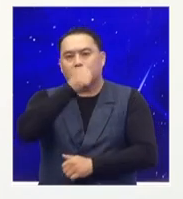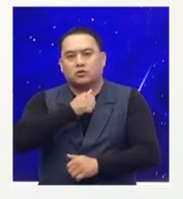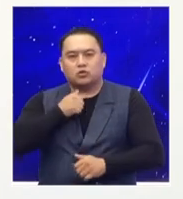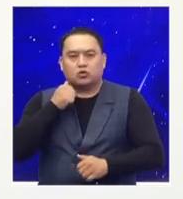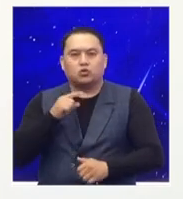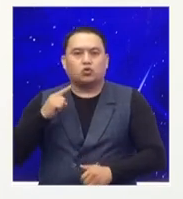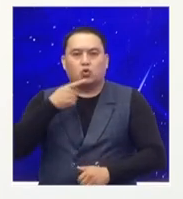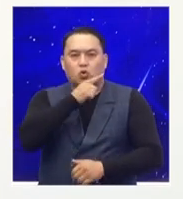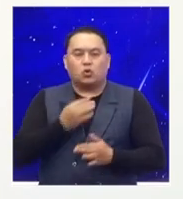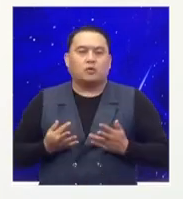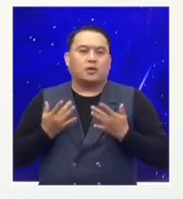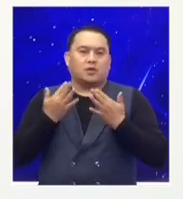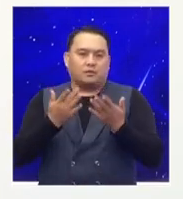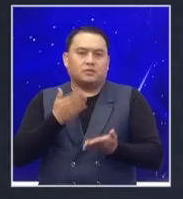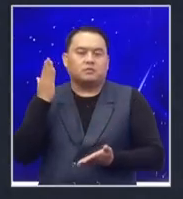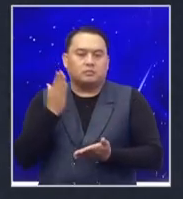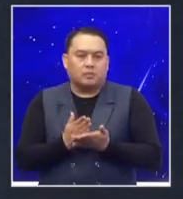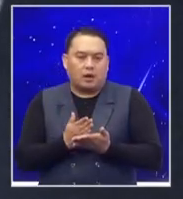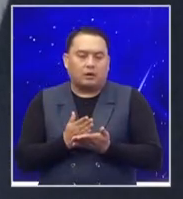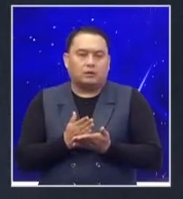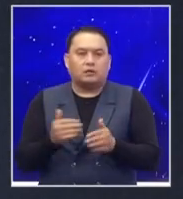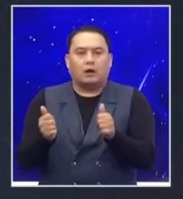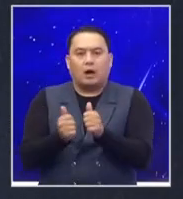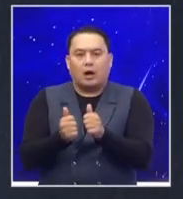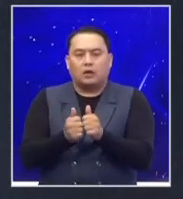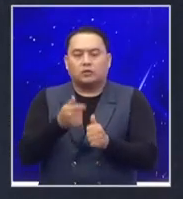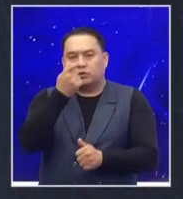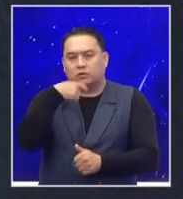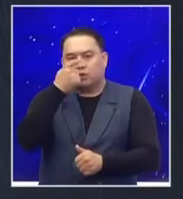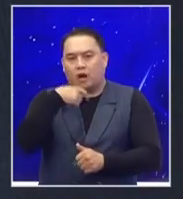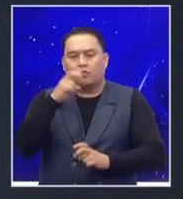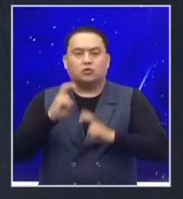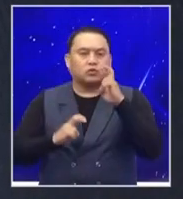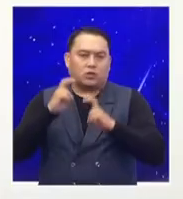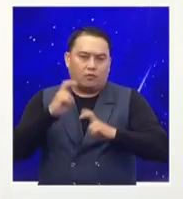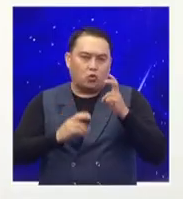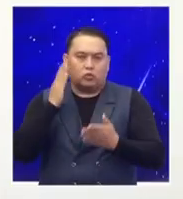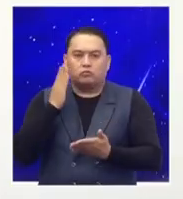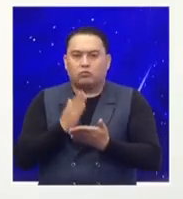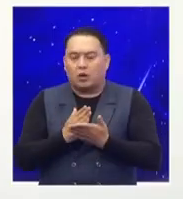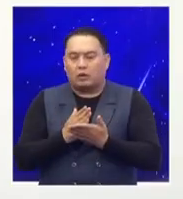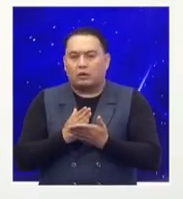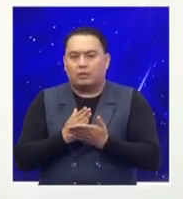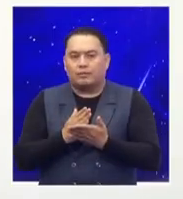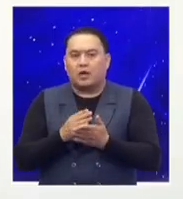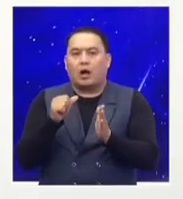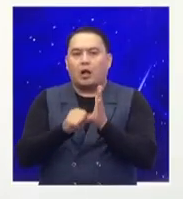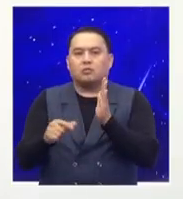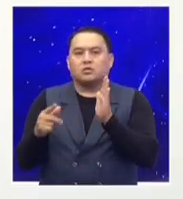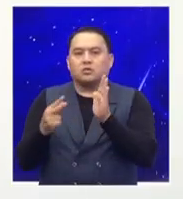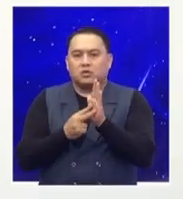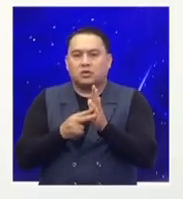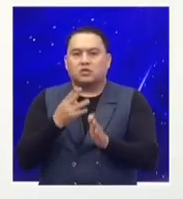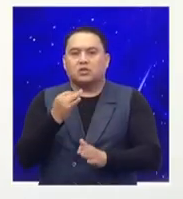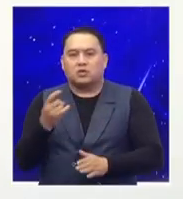жүгеріге сұраныс көбейіп отыр. Өйткені қасымызда Жаркенттік крахмал патшин зауытымыз бар. Қазір уақытта бізде 68